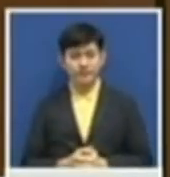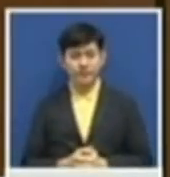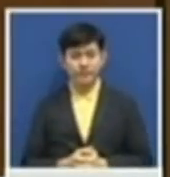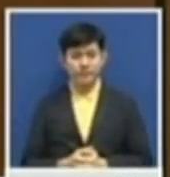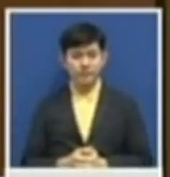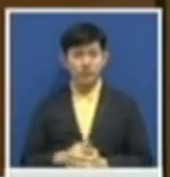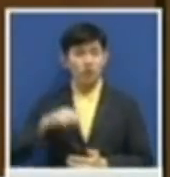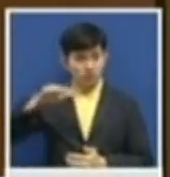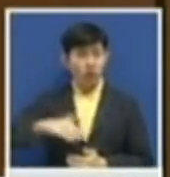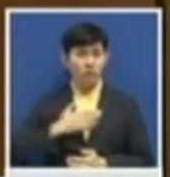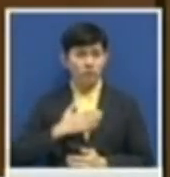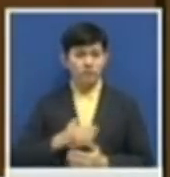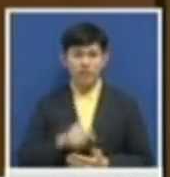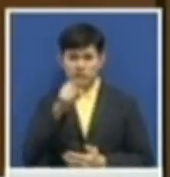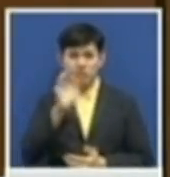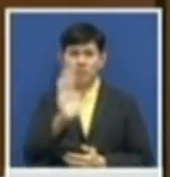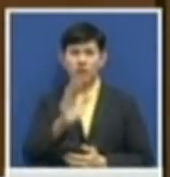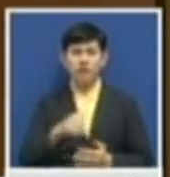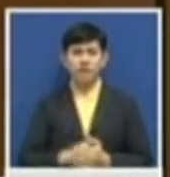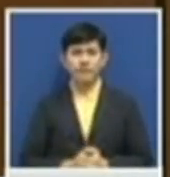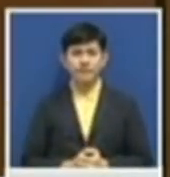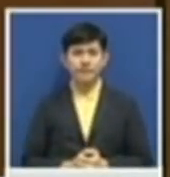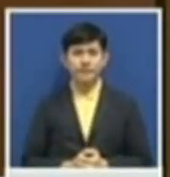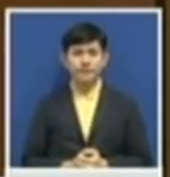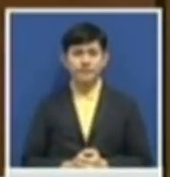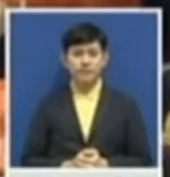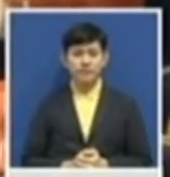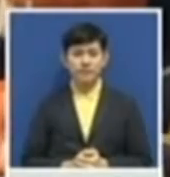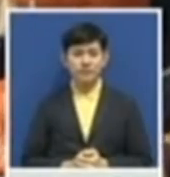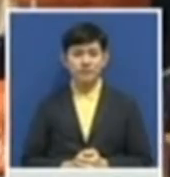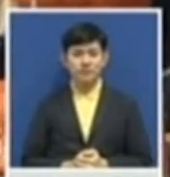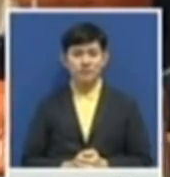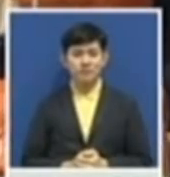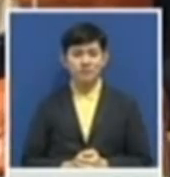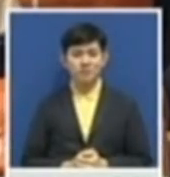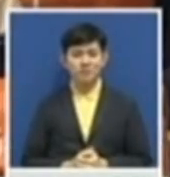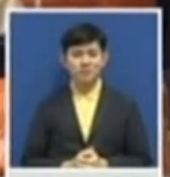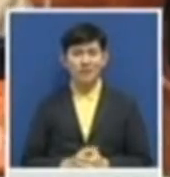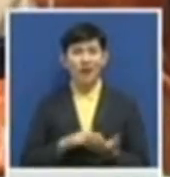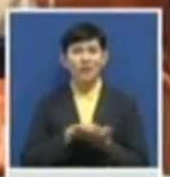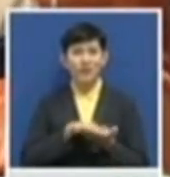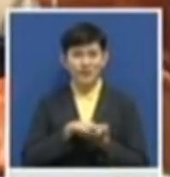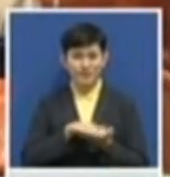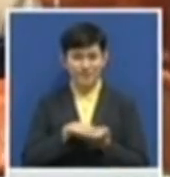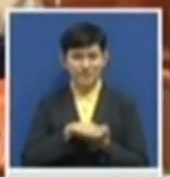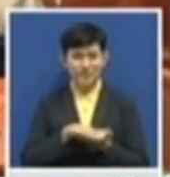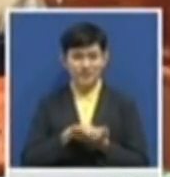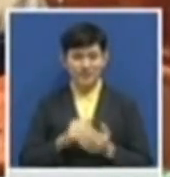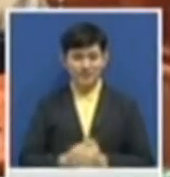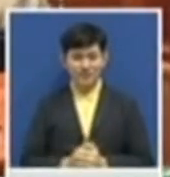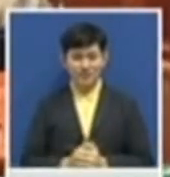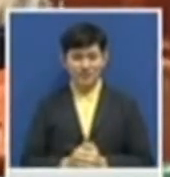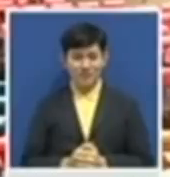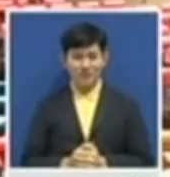ได้เลยสักบาทสักสตางค์นะครับผมฟังท่านพูดถึงคนจนแบบนี้ผมก็สะอึกนะครับผมรับไม่ได้นะครับที่คนที่เป็นนายกพูด